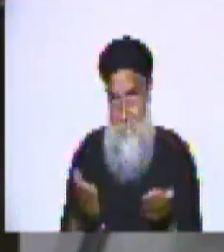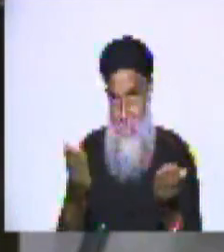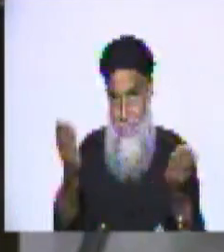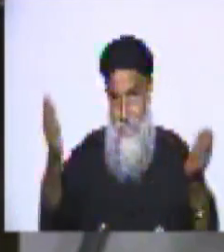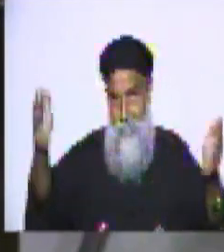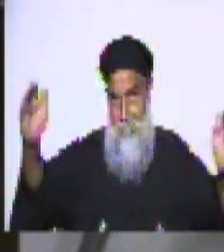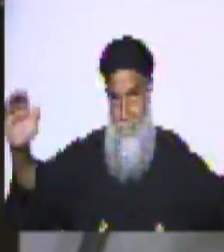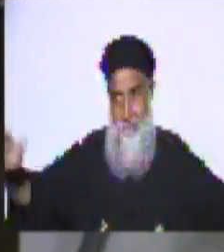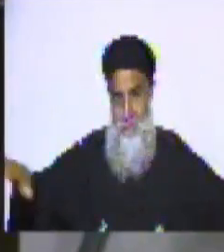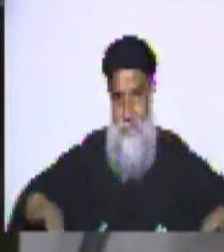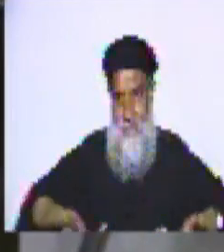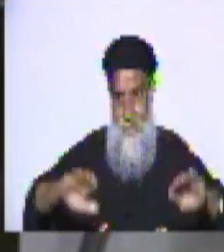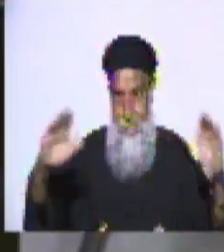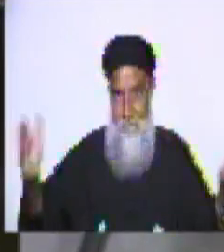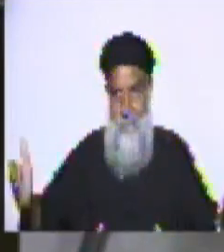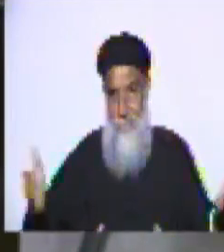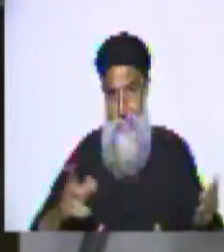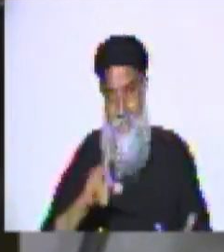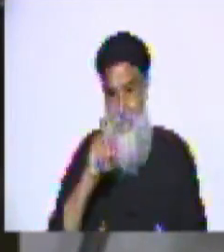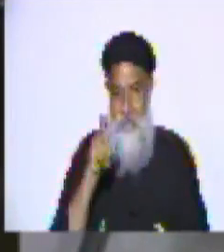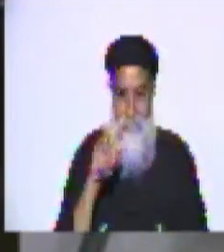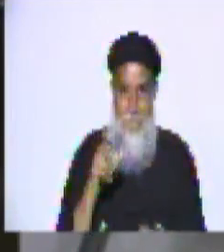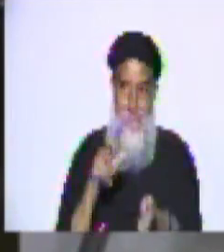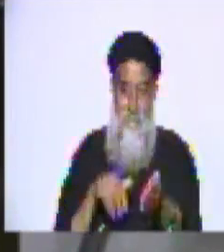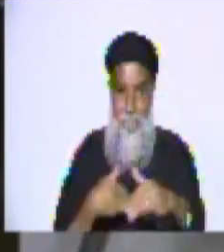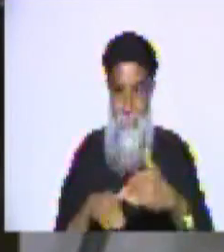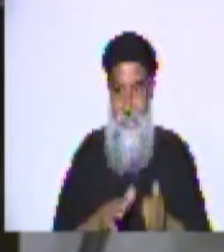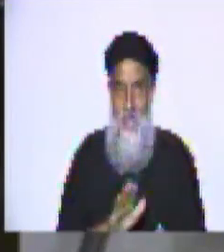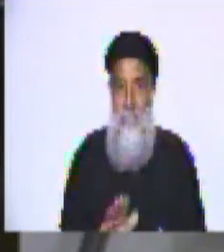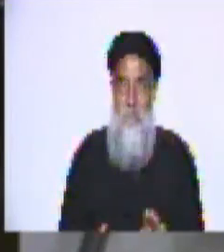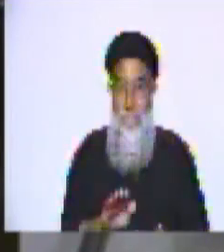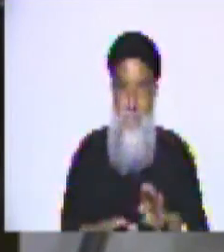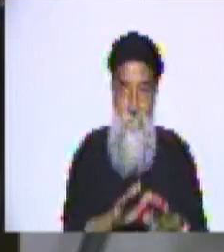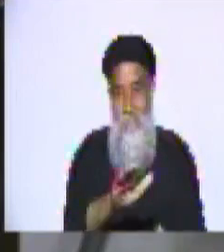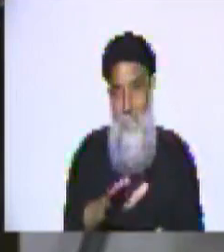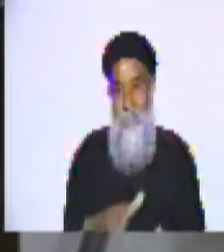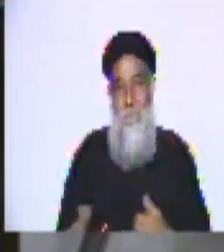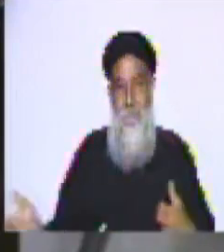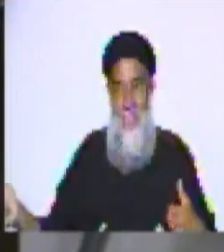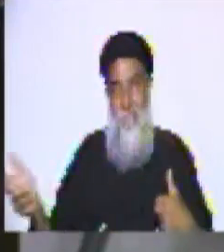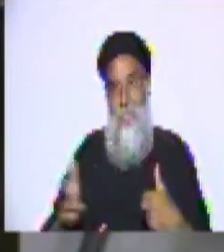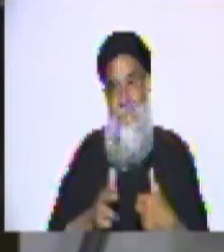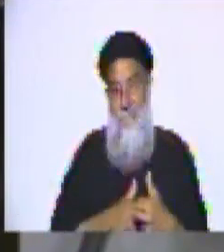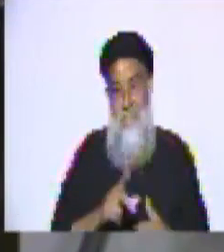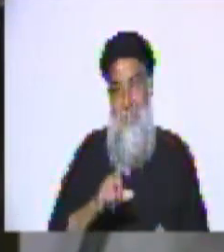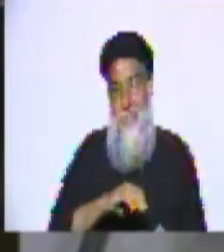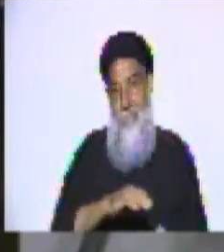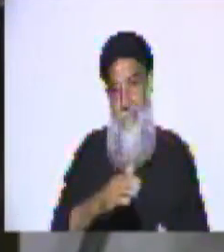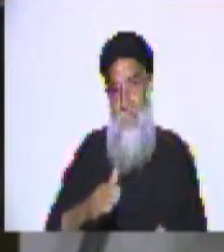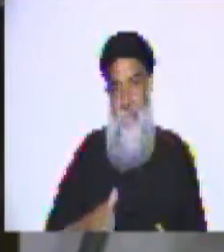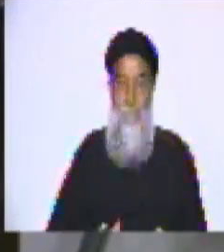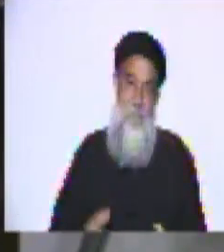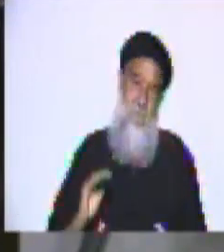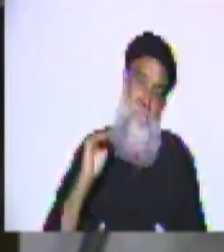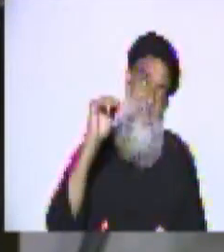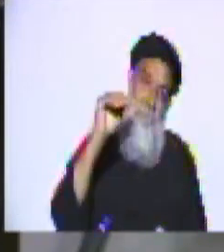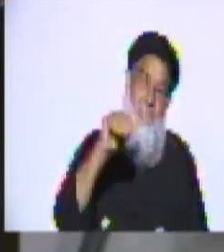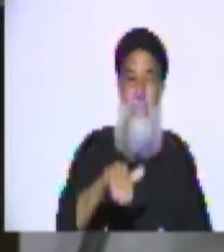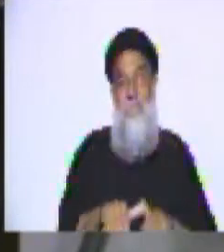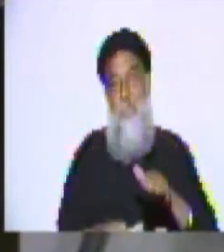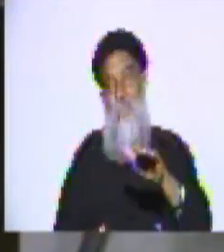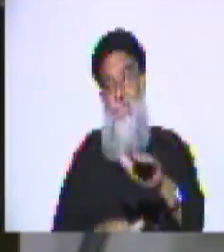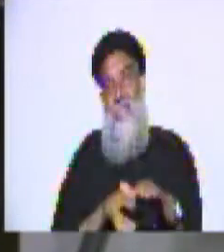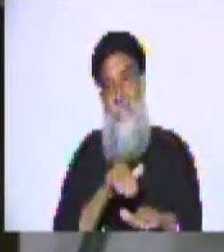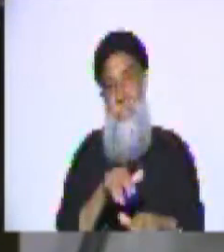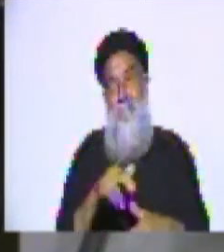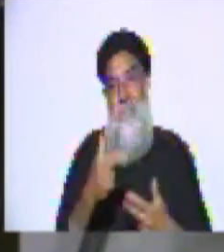فتحت المية وعبروا واتقفل البحر لما جه فرعون يعدي، وكانوا هم